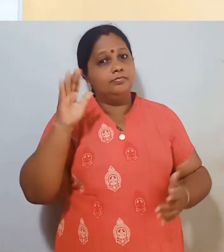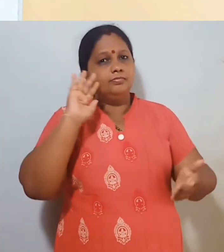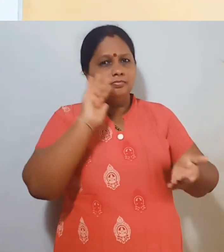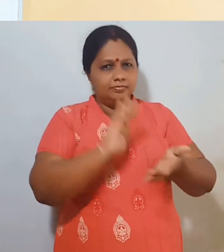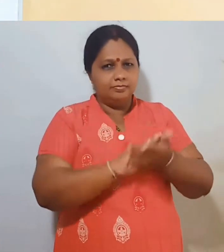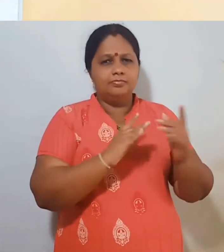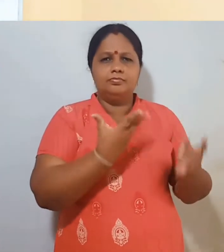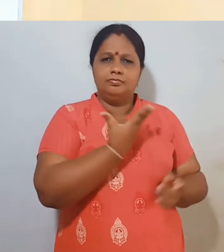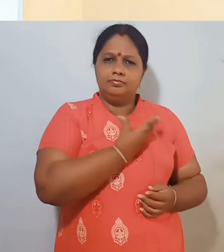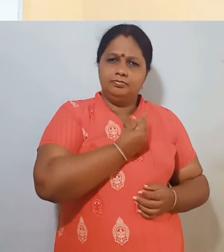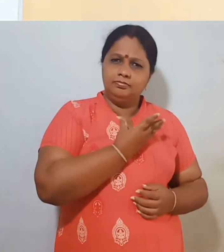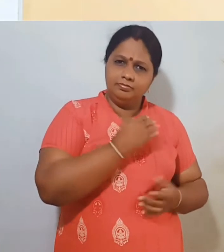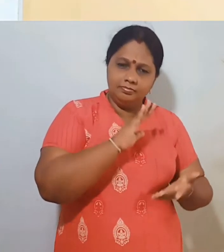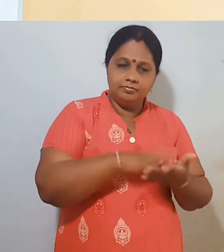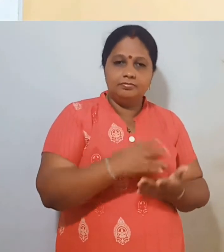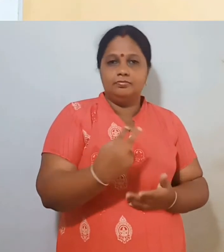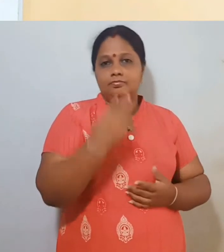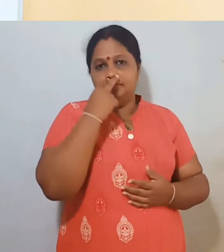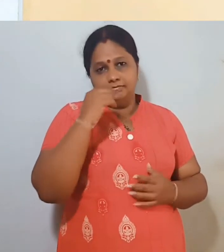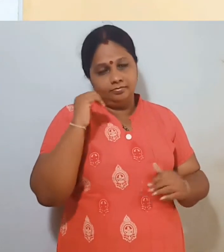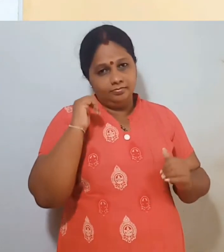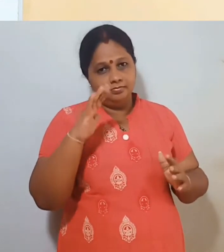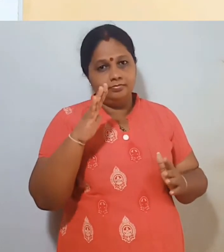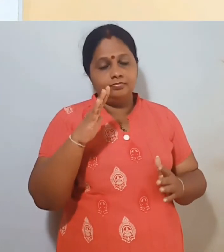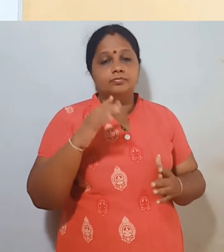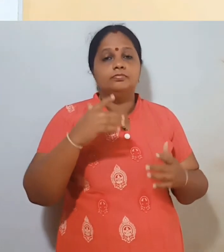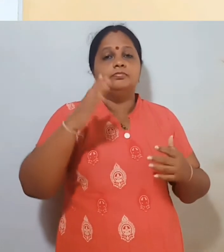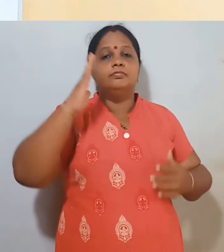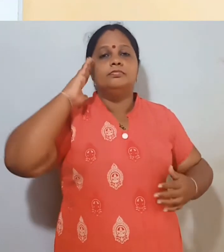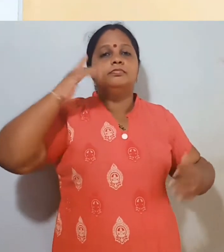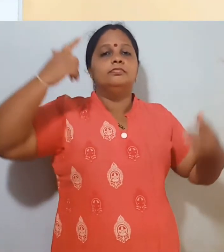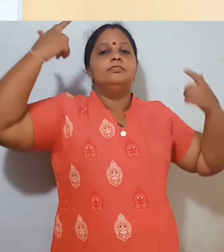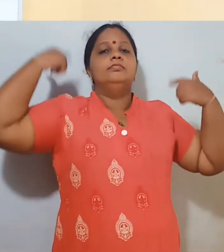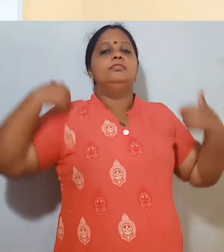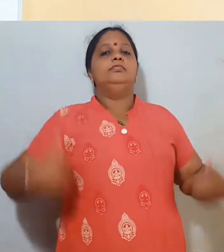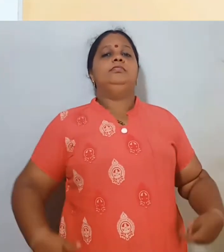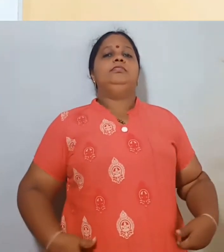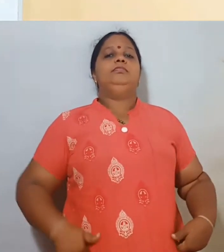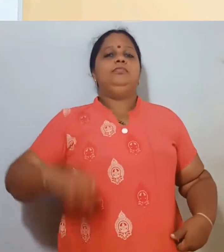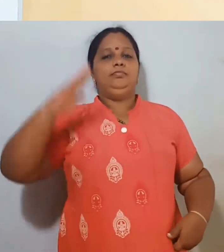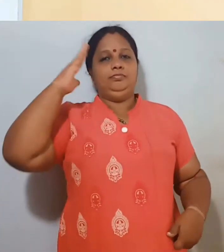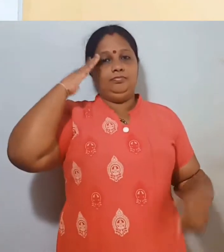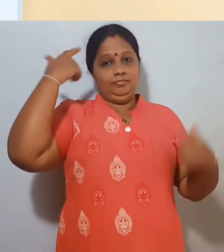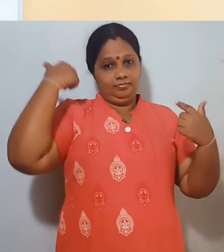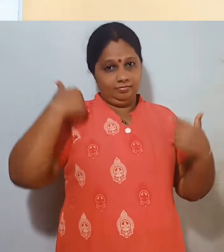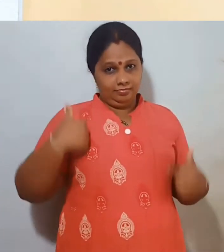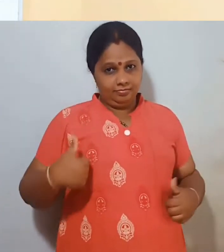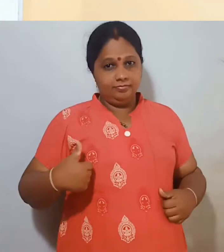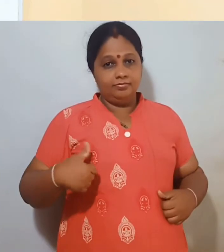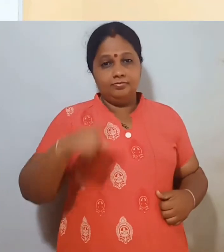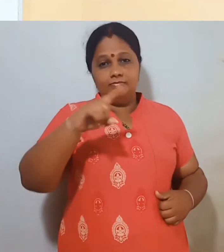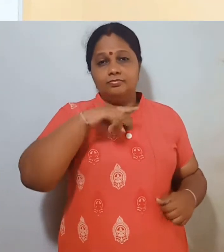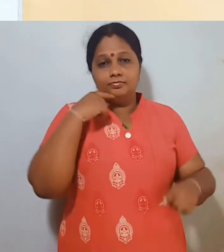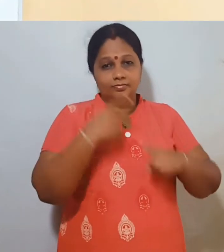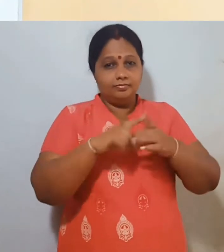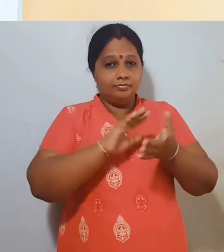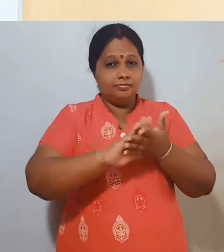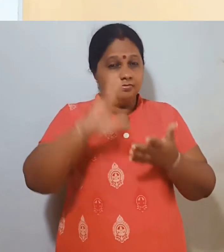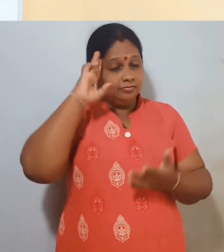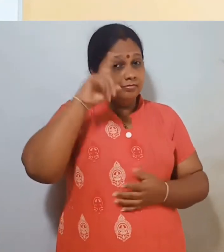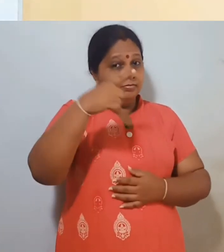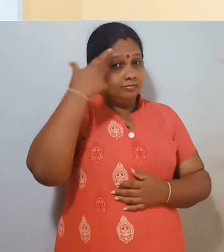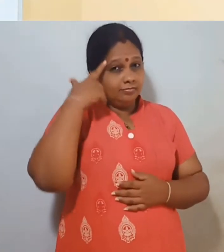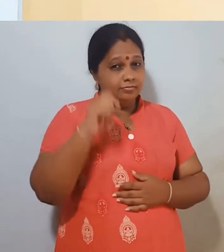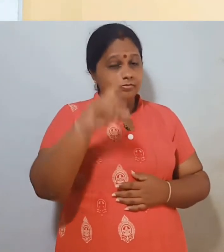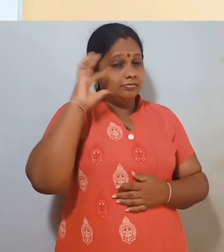இதய துடிப்பு இருக்கு, மூச்சும் இருக்கு, அவர் நிமிந்த நிலையில படுத்துக் கொண்டிருக்கிறார் என்றால் முதலுதவியில உங்களுக்கு தெரிஞ்சிருக்க வேண்டிய ஒரு முக்கியமான